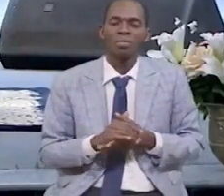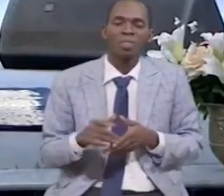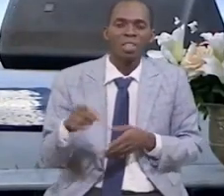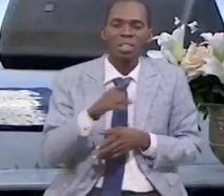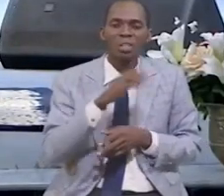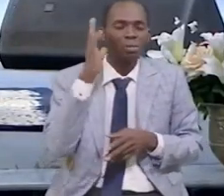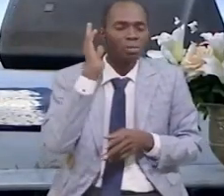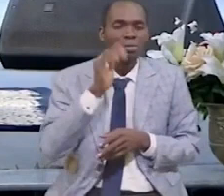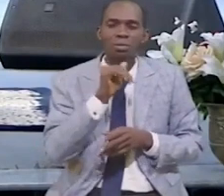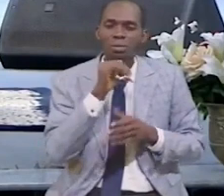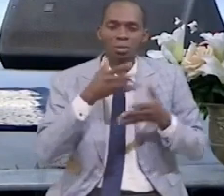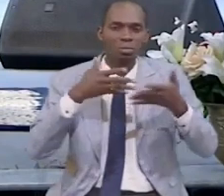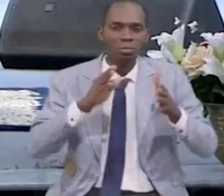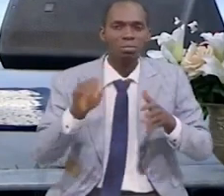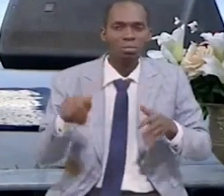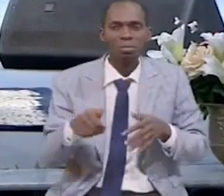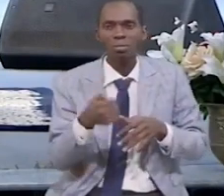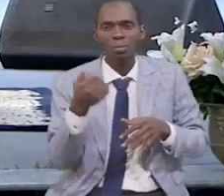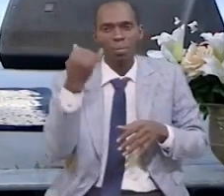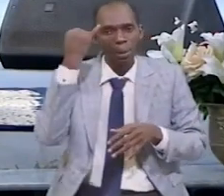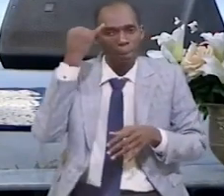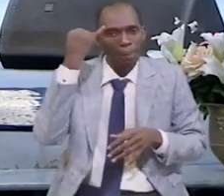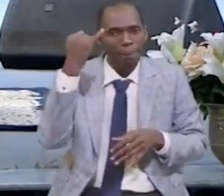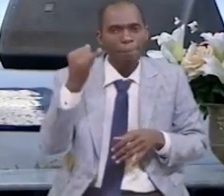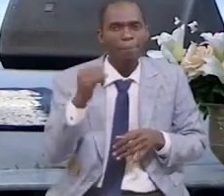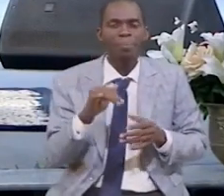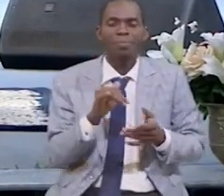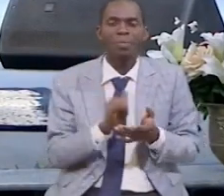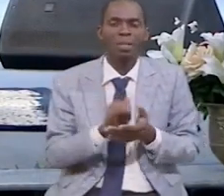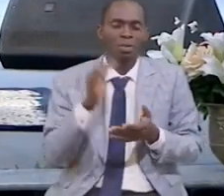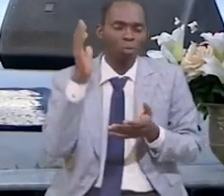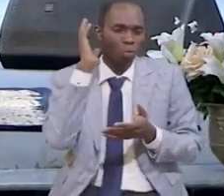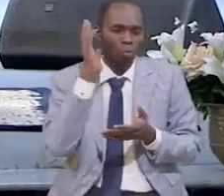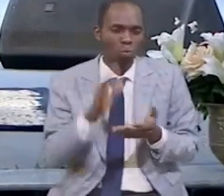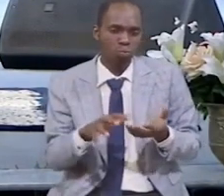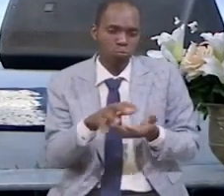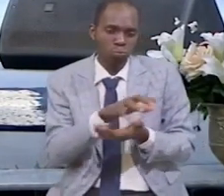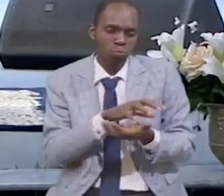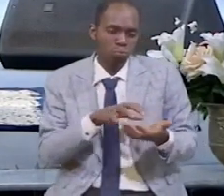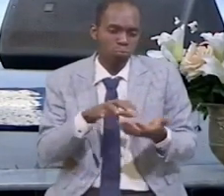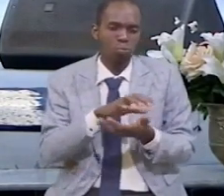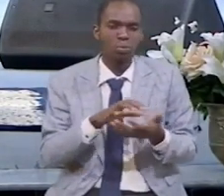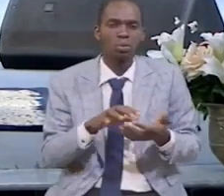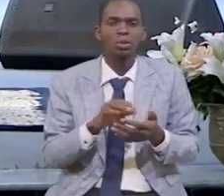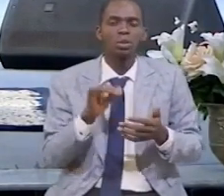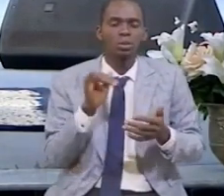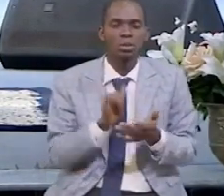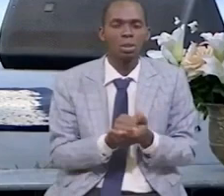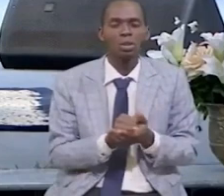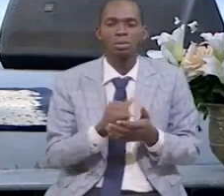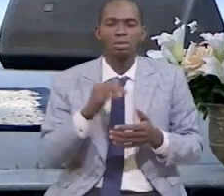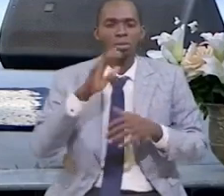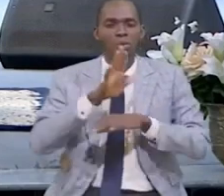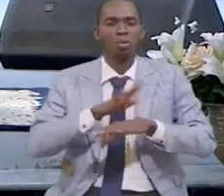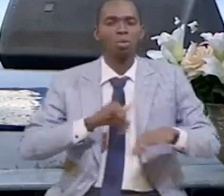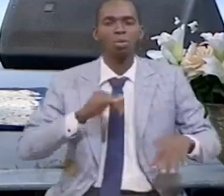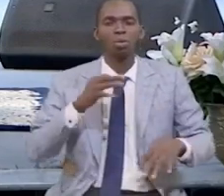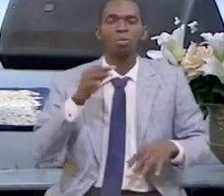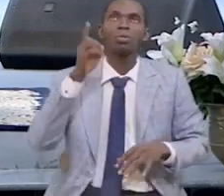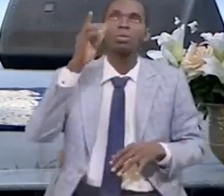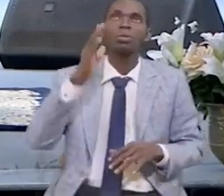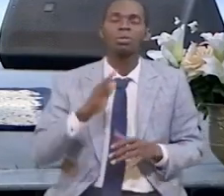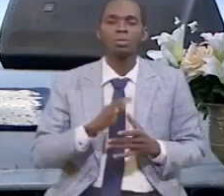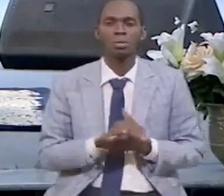any idea that will muddle up that call. దేవుని పిలుపును సమూలాగ్రం మార్చివేసే